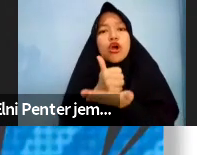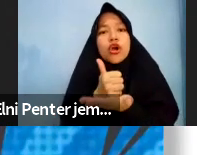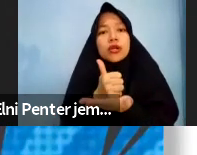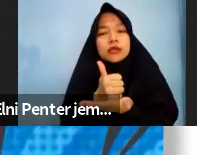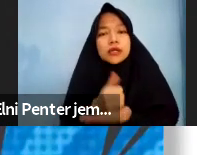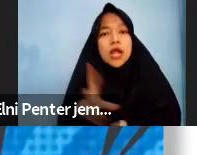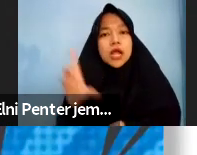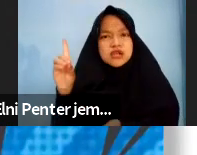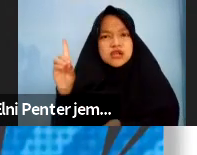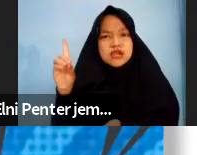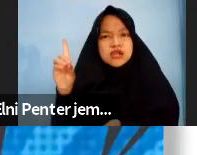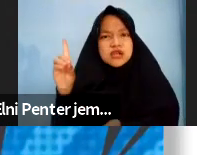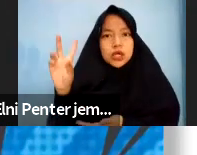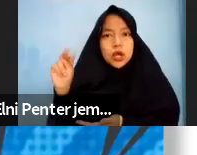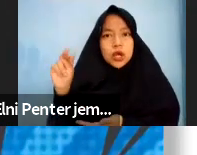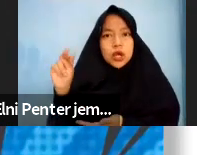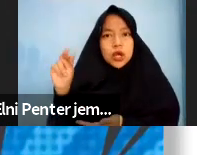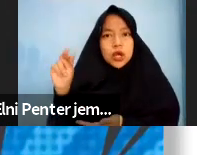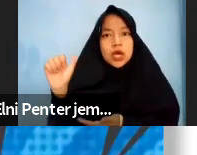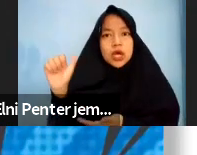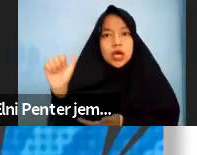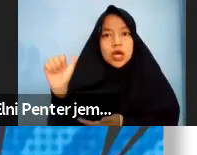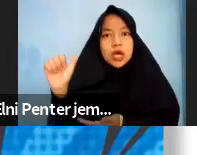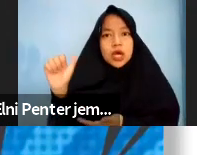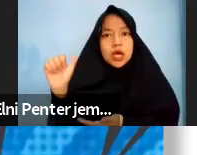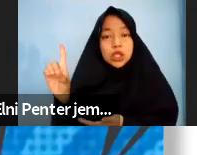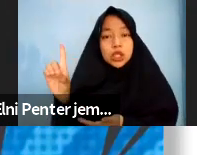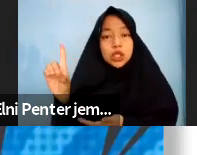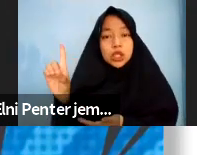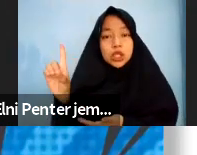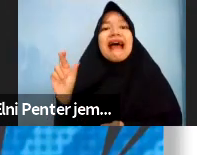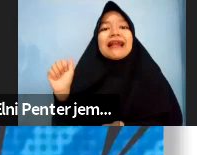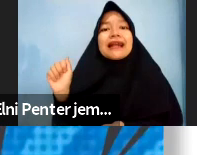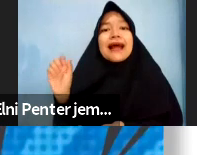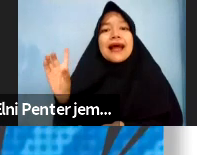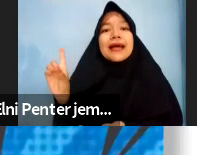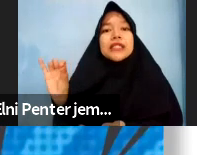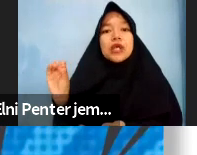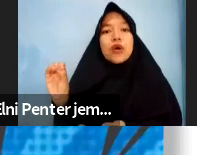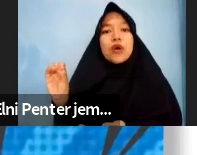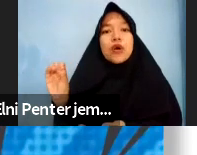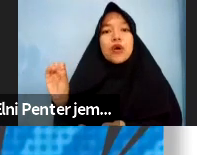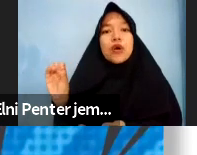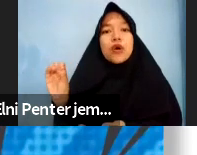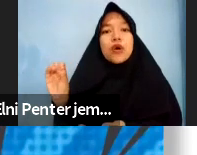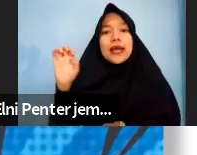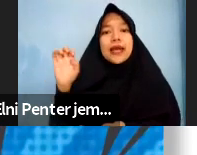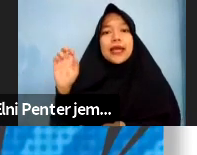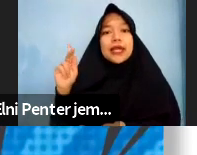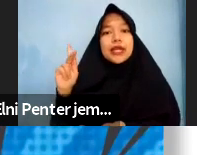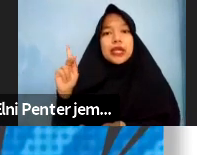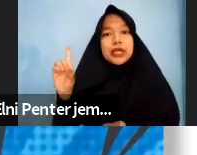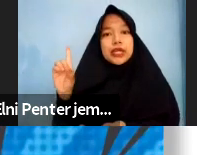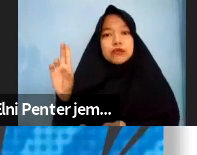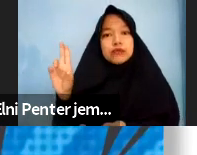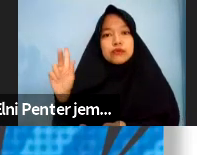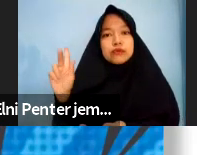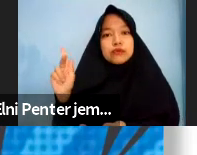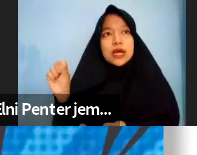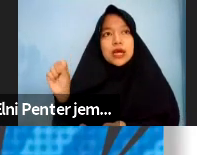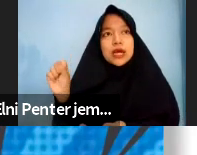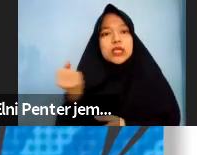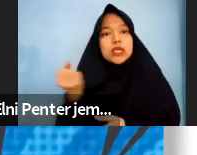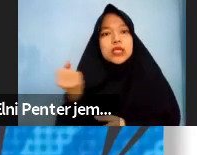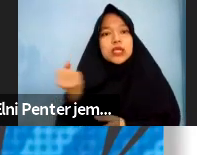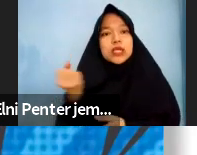lain Saya berharap juga bapak ibu bisa berbagi kepada teman-teman yang mungkin hari ini tidak hadir disini karena ketika Bapak